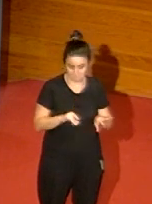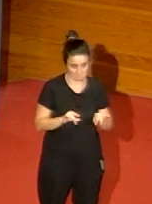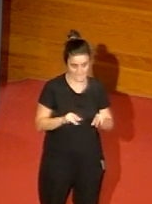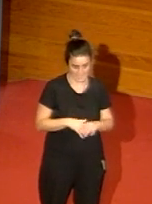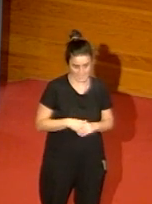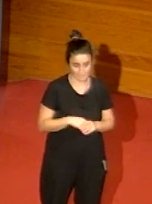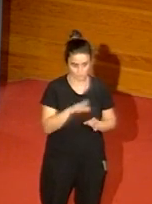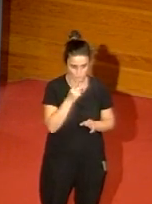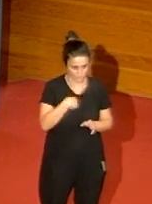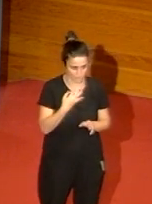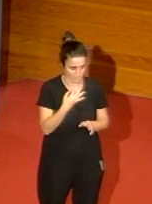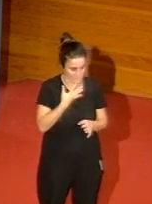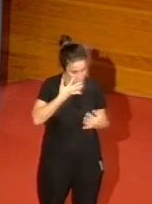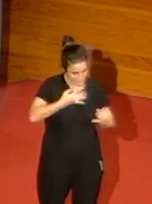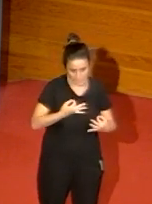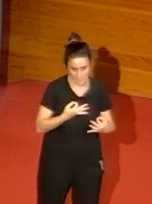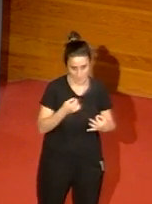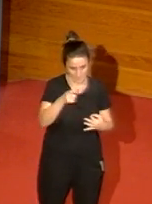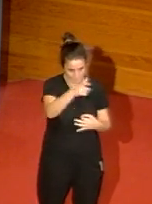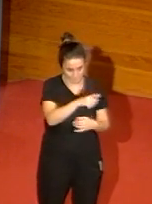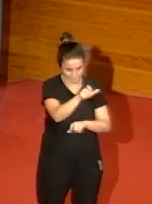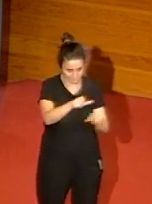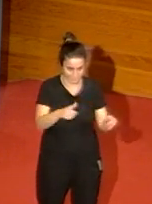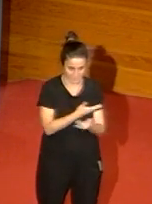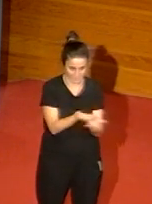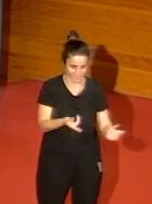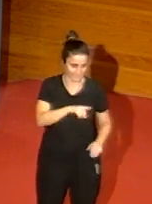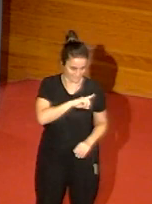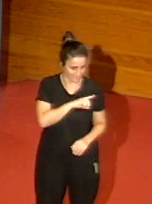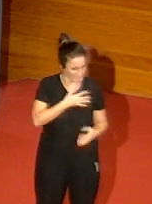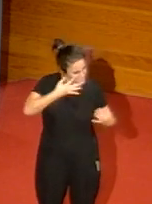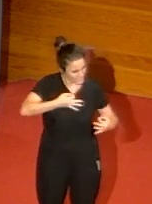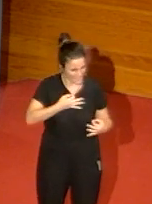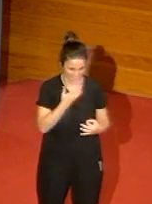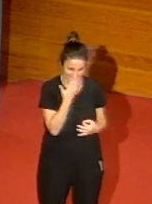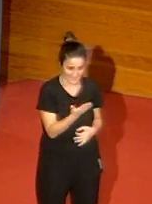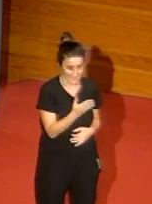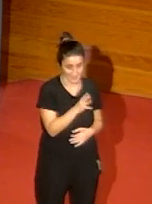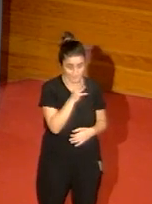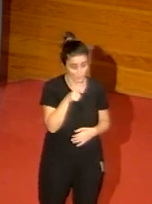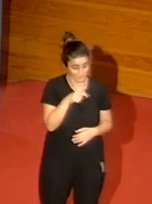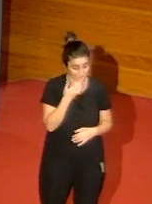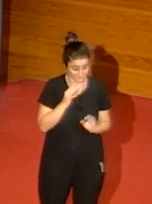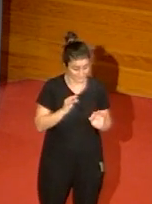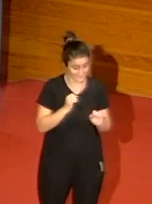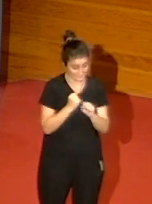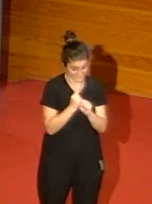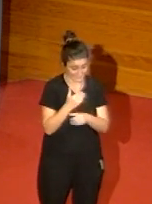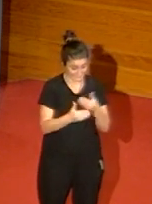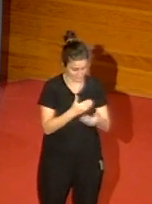gorde, eta sinezgarritasuna, eta zorroztasuna landu, ze azkenean hori da